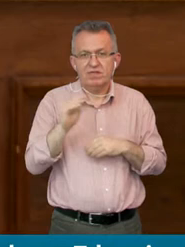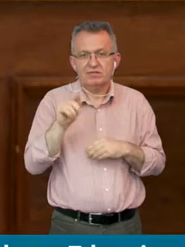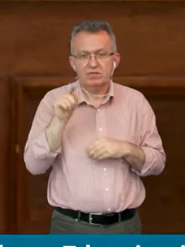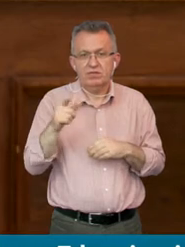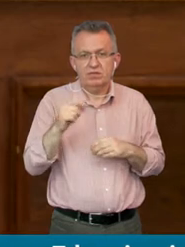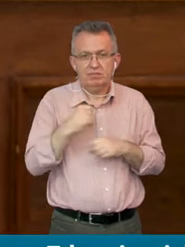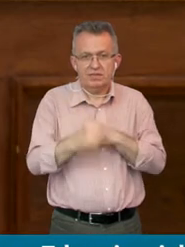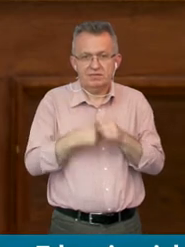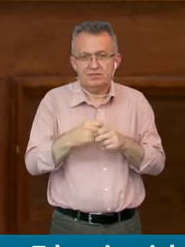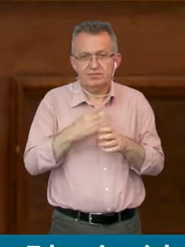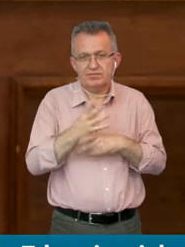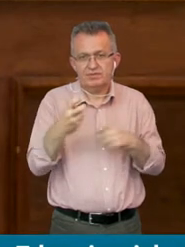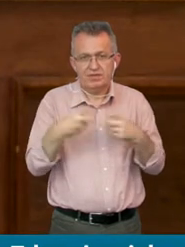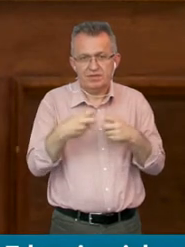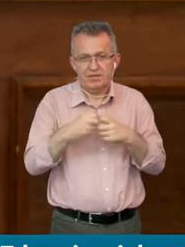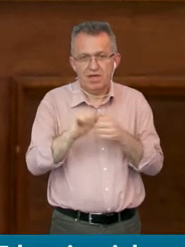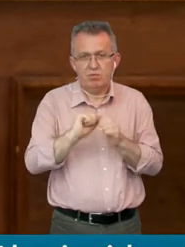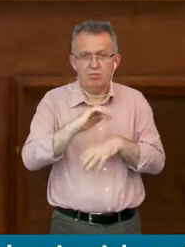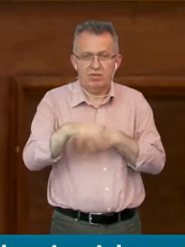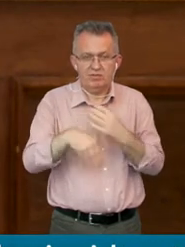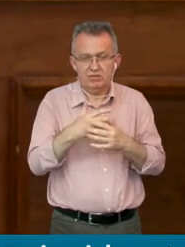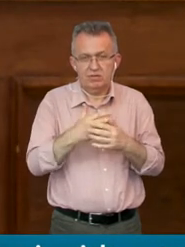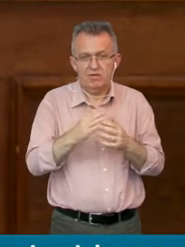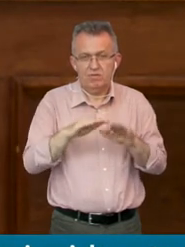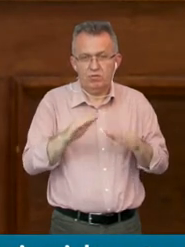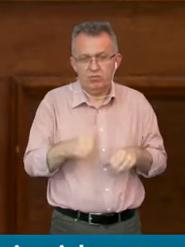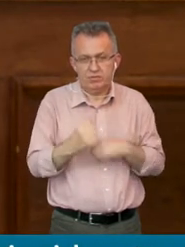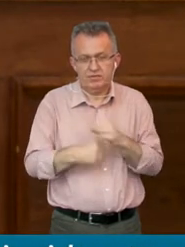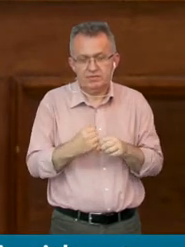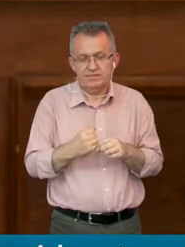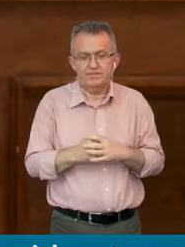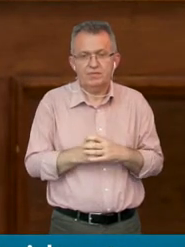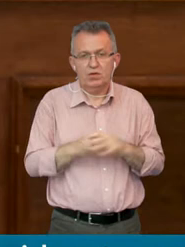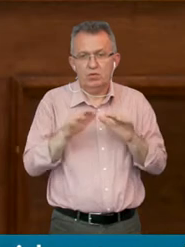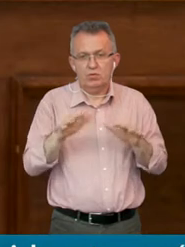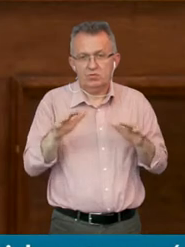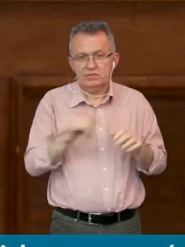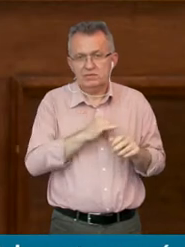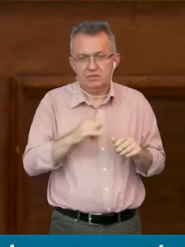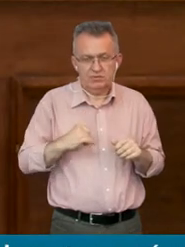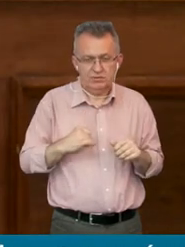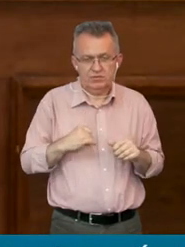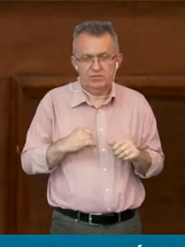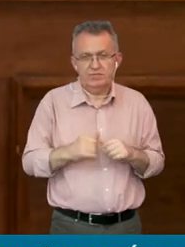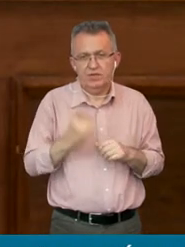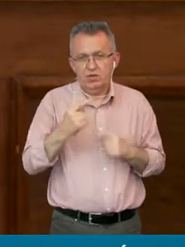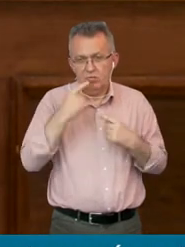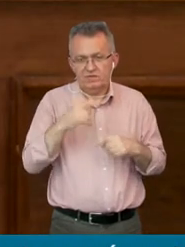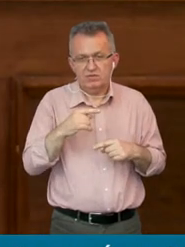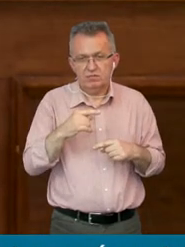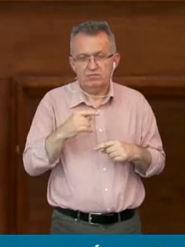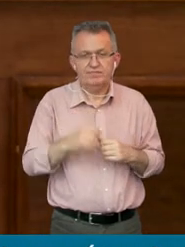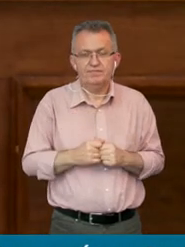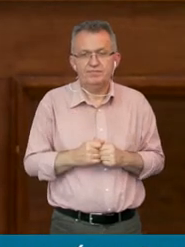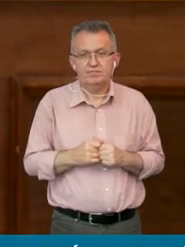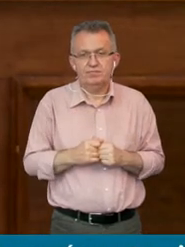w pracy zdalnej lub hybrydowej, a więc praca w domu. Duża samodzielność i odpowiedzialność z drugiej